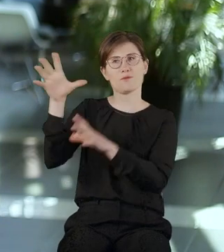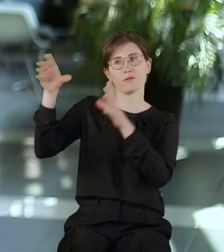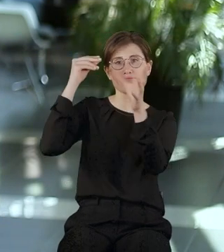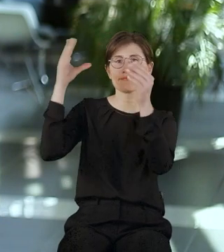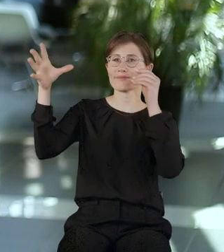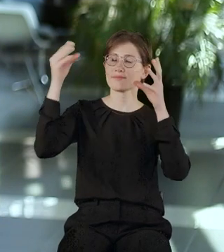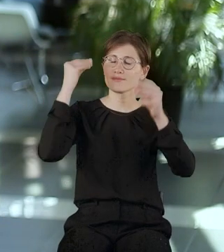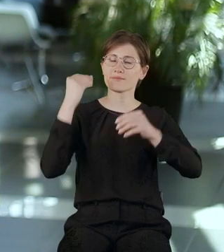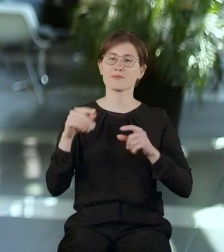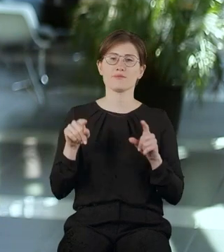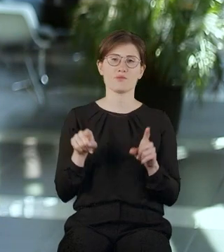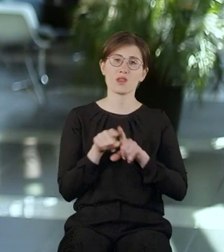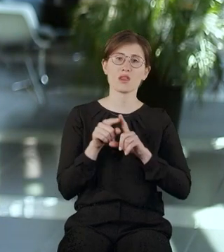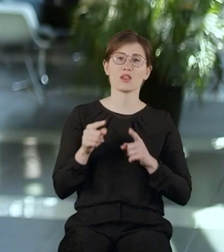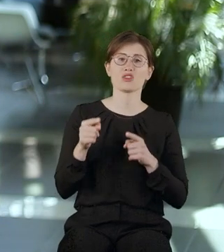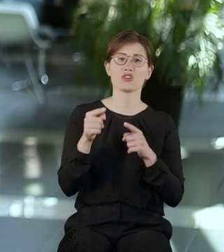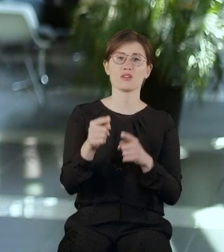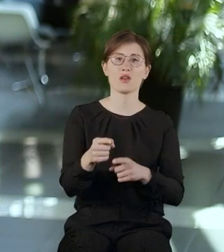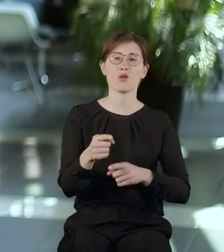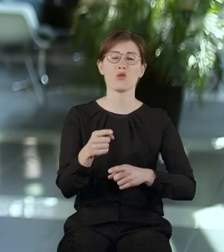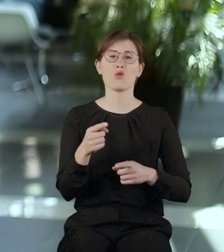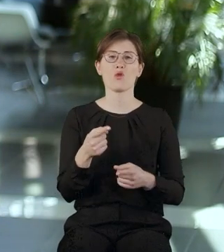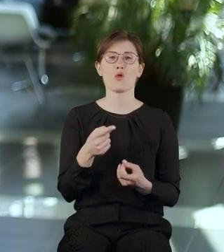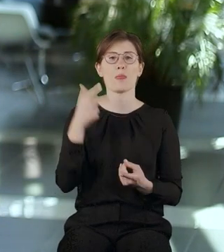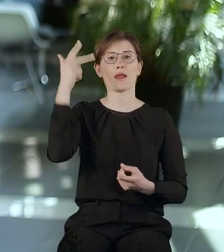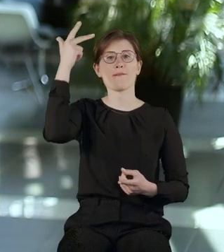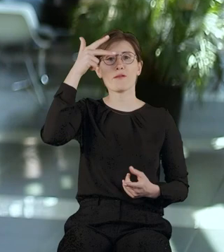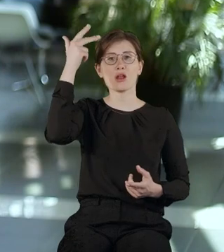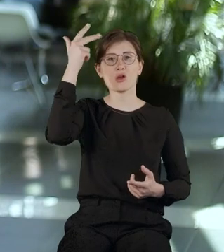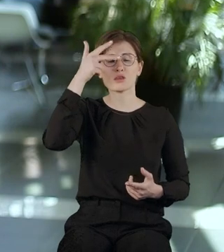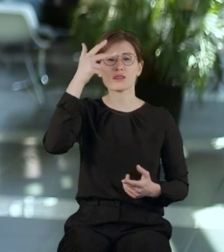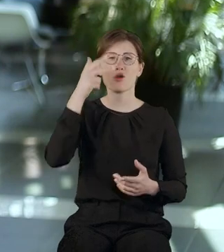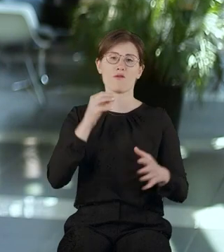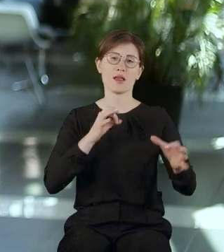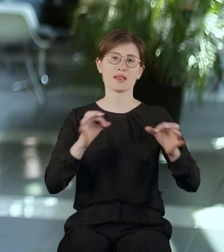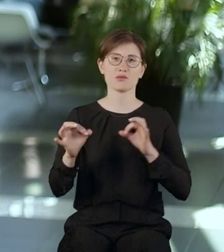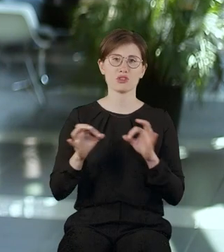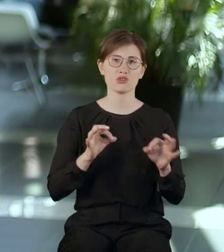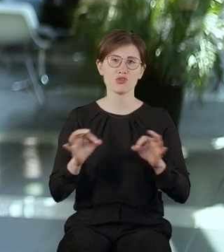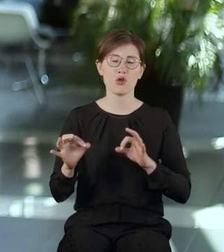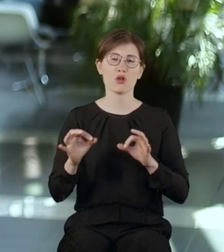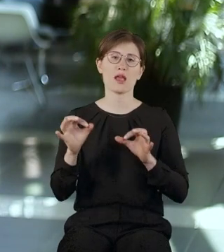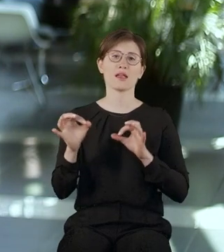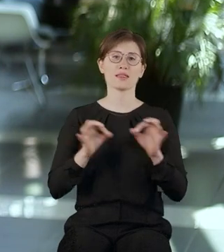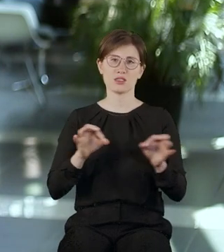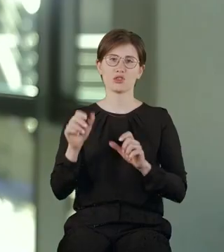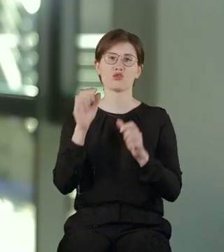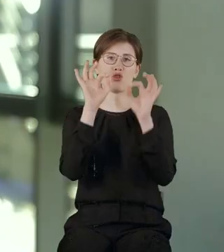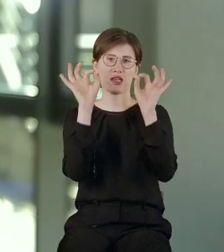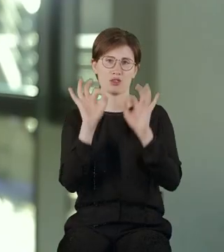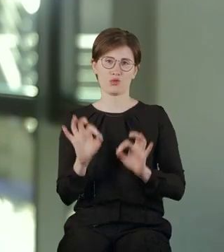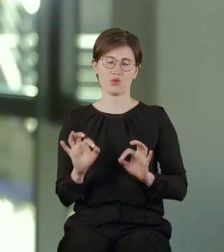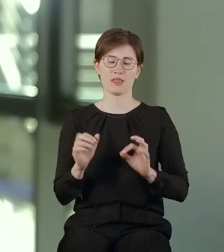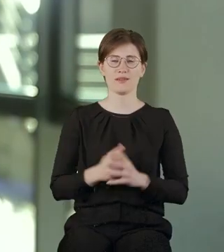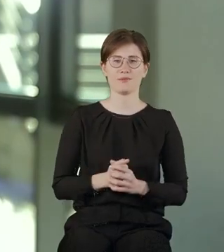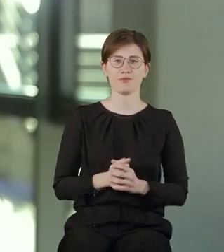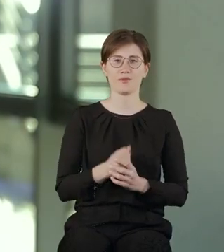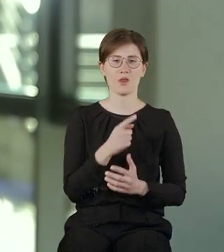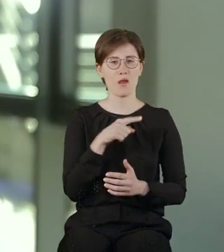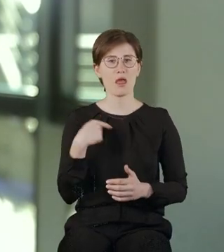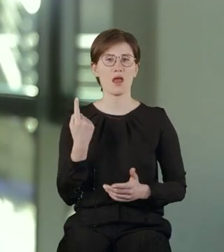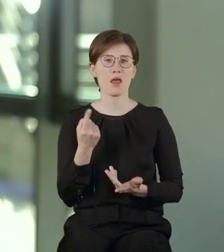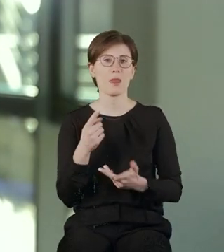Są też kierunki takie jak filozofia, historia, historia sztuki. Nasi